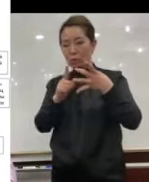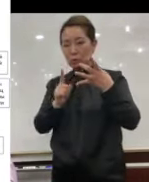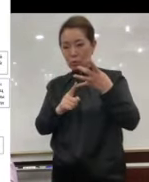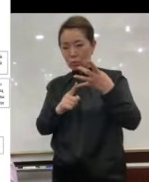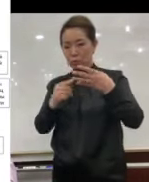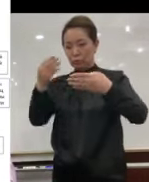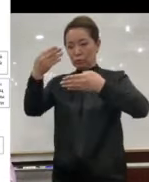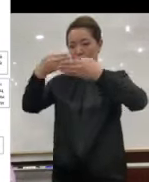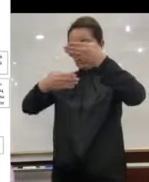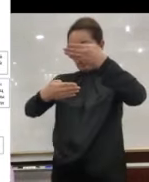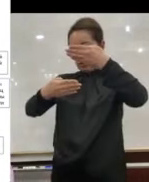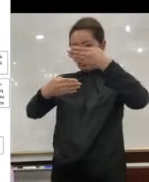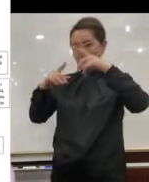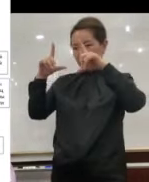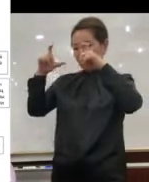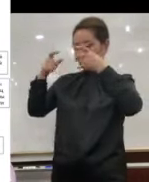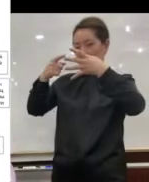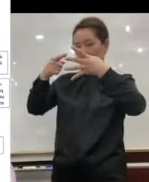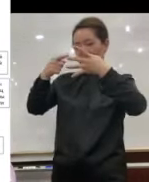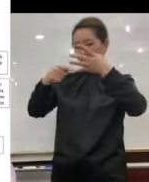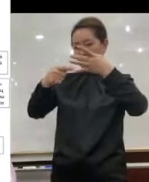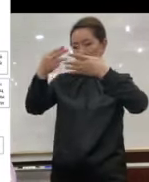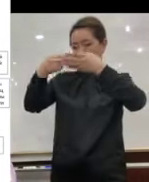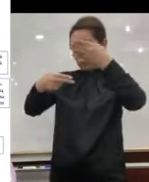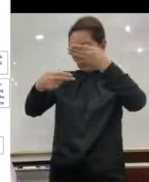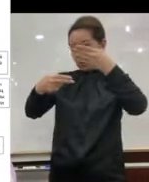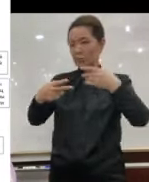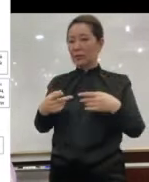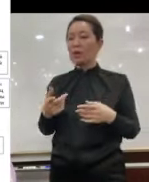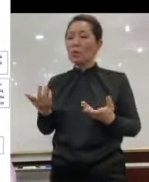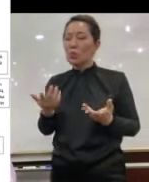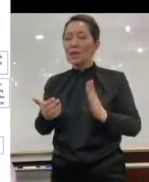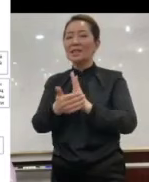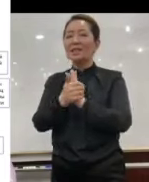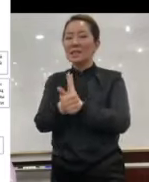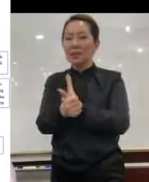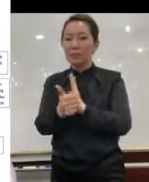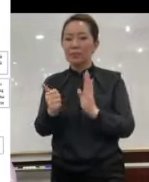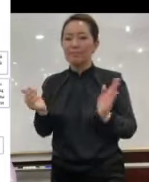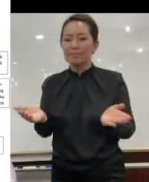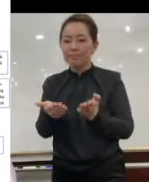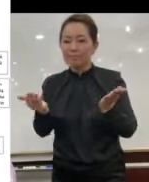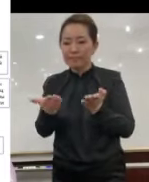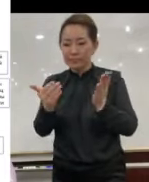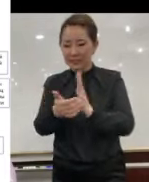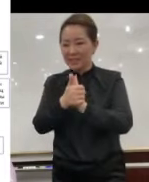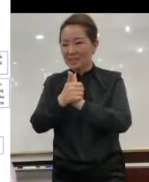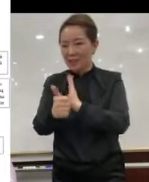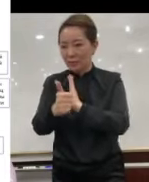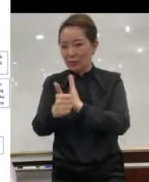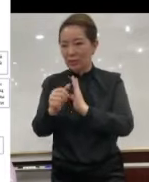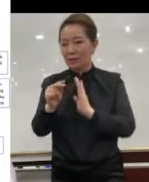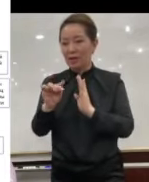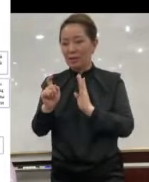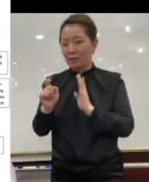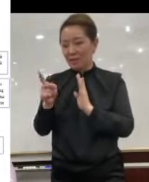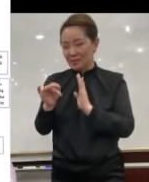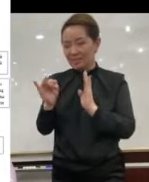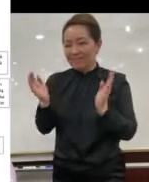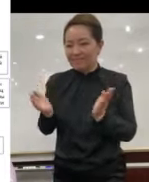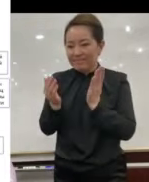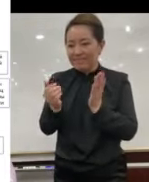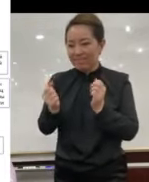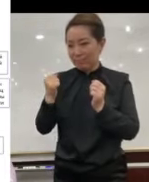нь оруулж өгсөн байгаа. Энэ маань болохоор яг чадах хөвчүүлэх гэсэн энэ зорилгын хүрээнд явагддаг үйл ажиллагаа байгаа.